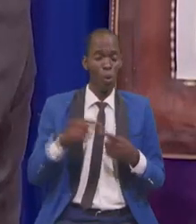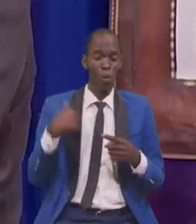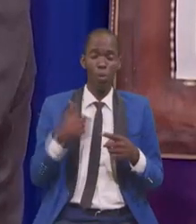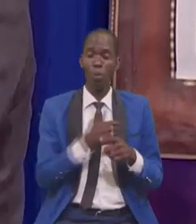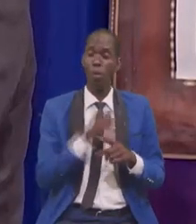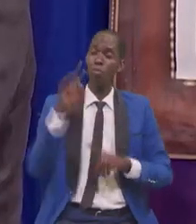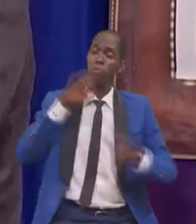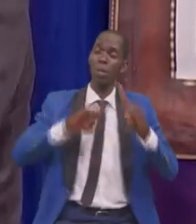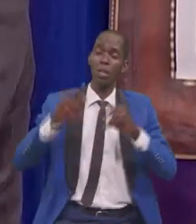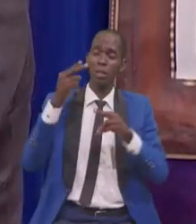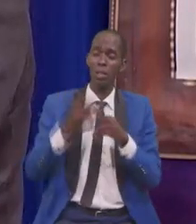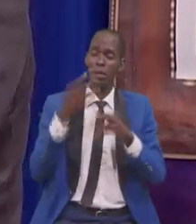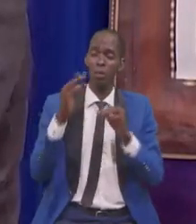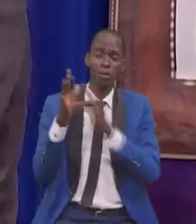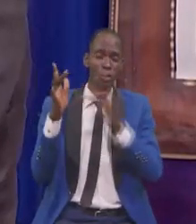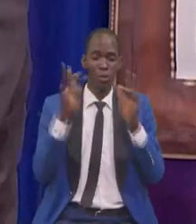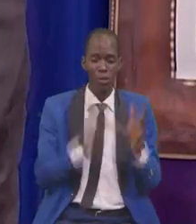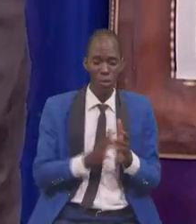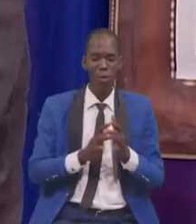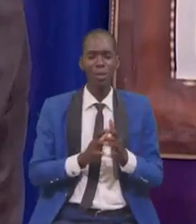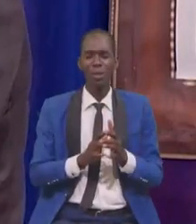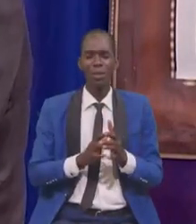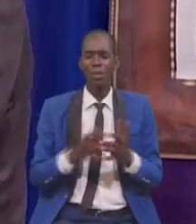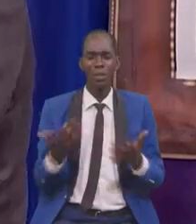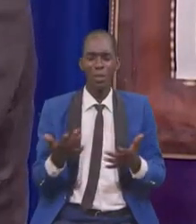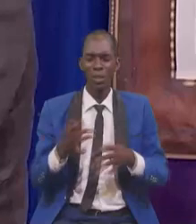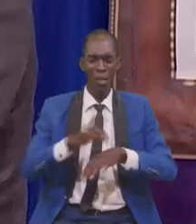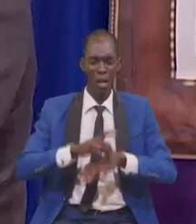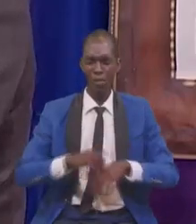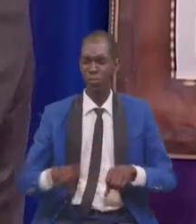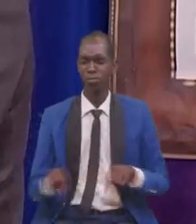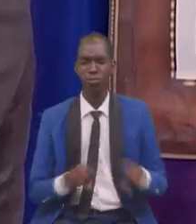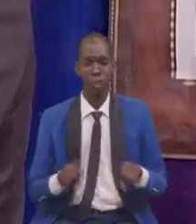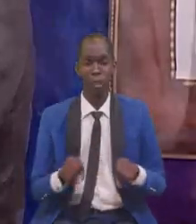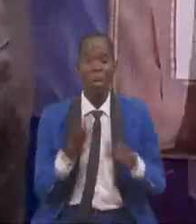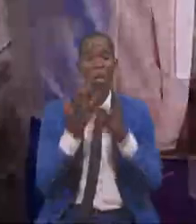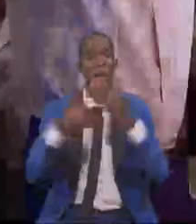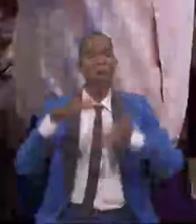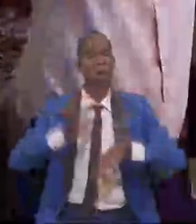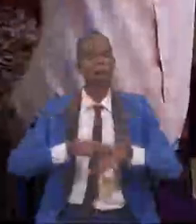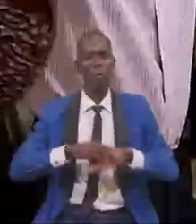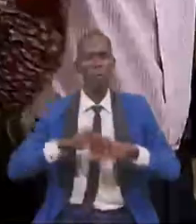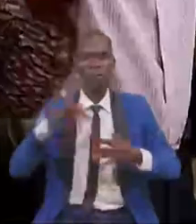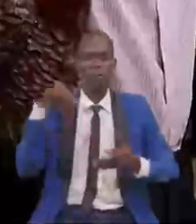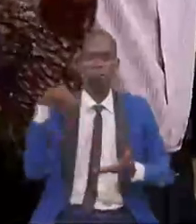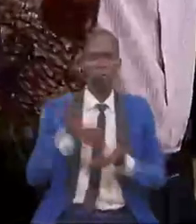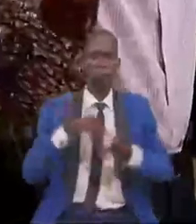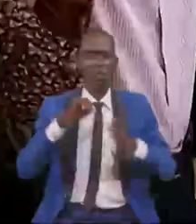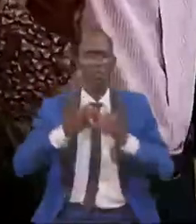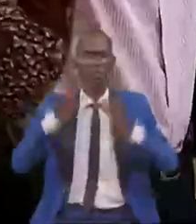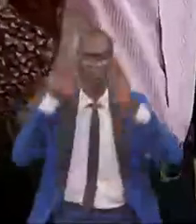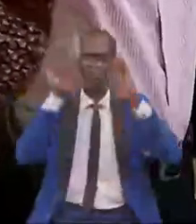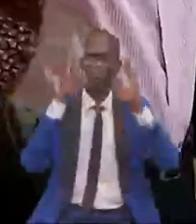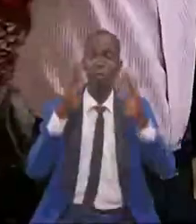Lorsque nous mentionnons le nom de Jésus, l'enfer tremble. Le ciel se tient en